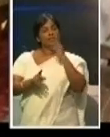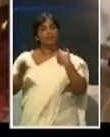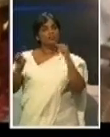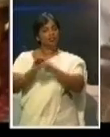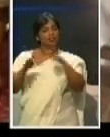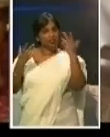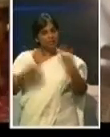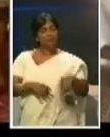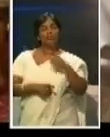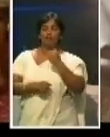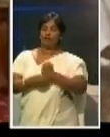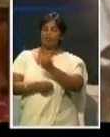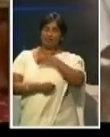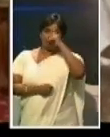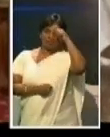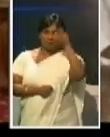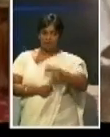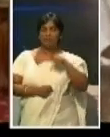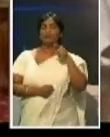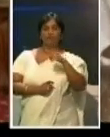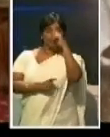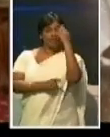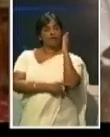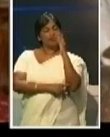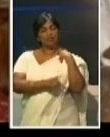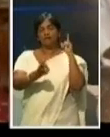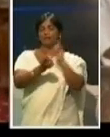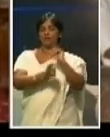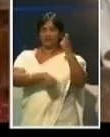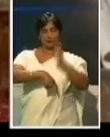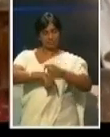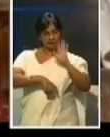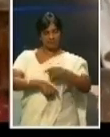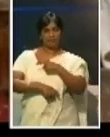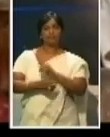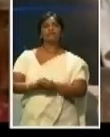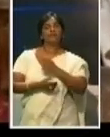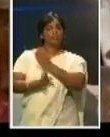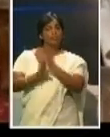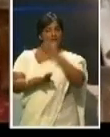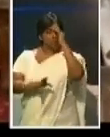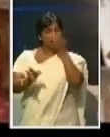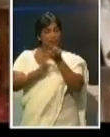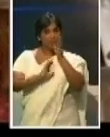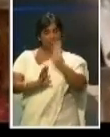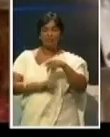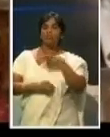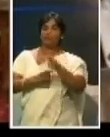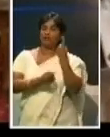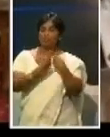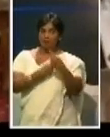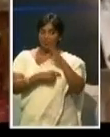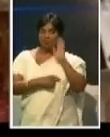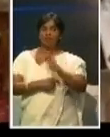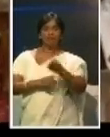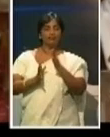ධූරයට පත්වීමෙන් පසු ගෝඨාභය රාජපක්ෂ මැතිතුමා කාදිනල් හිමිපාණන් බැහැදුටු ප්‍රථම අවස්ථාව මෙයයි. පාස්කු ප්‍රහාරය සම්බන්ධයෙන් පැවැත්වෙන පරීක්ෂණ